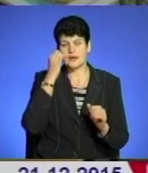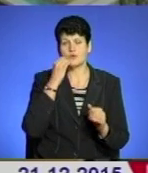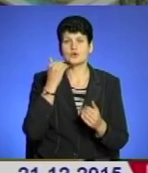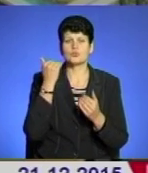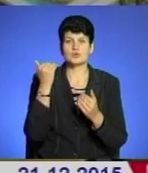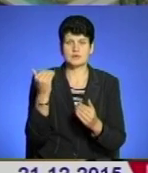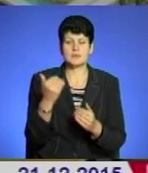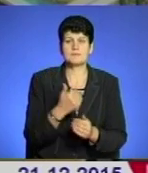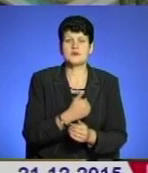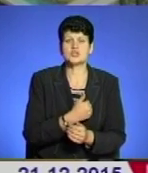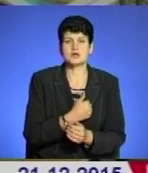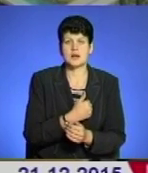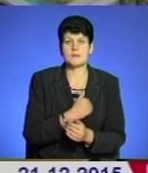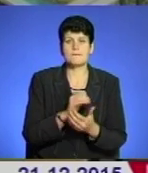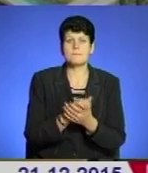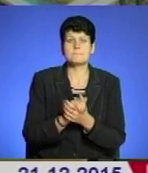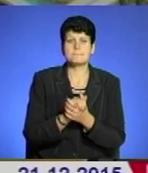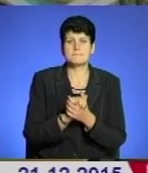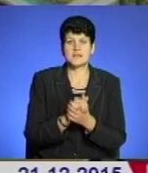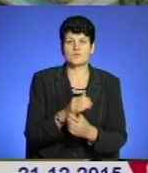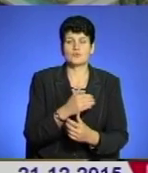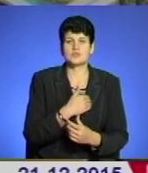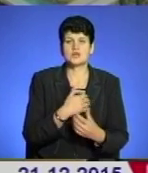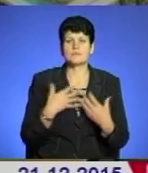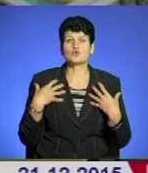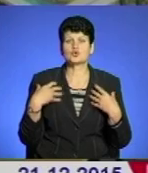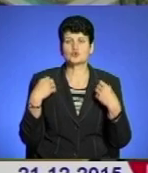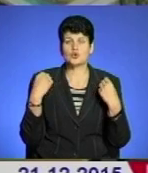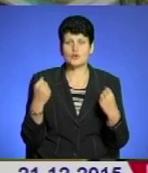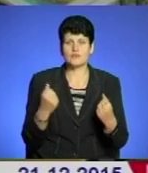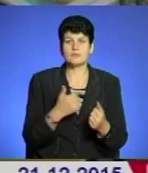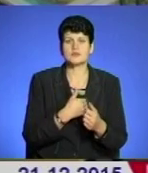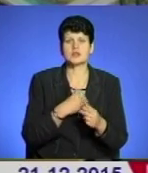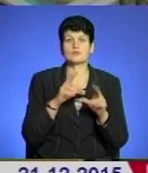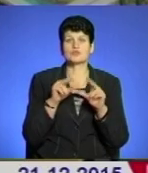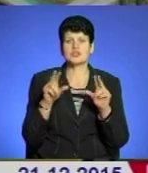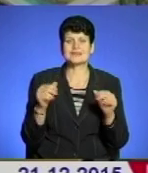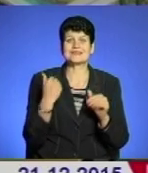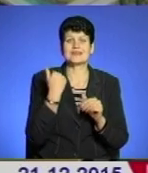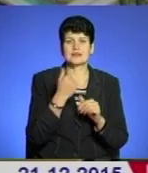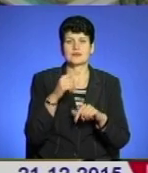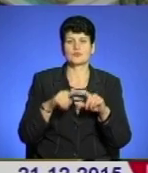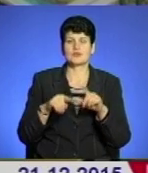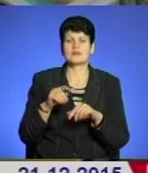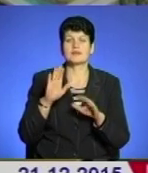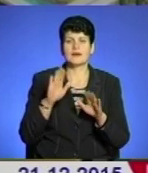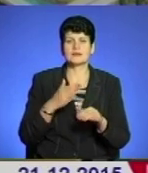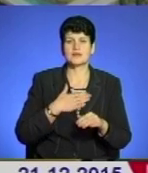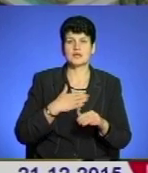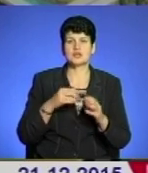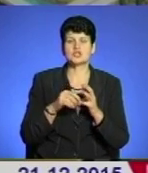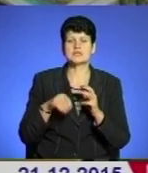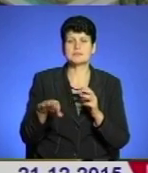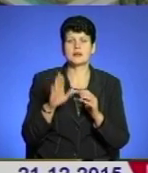і бажаємо миру, бажаємо здоров'я, бажаємо щастя їхнім родинам. Нехай на нашій землі